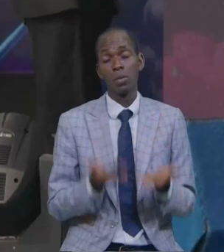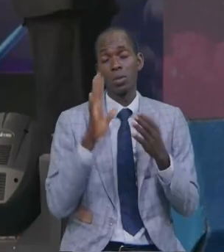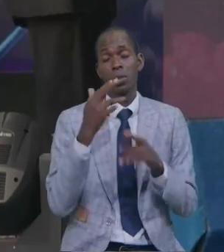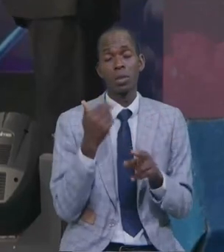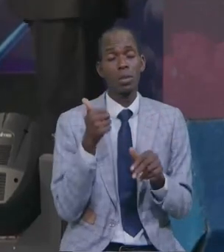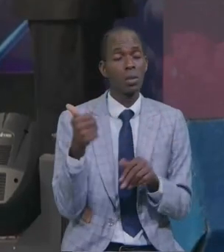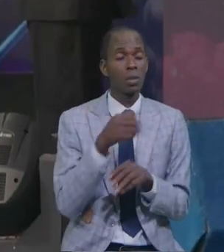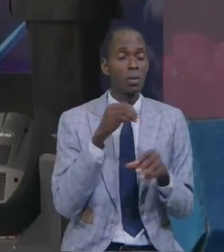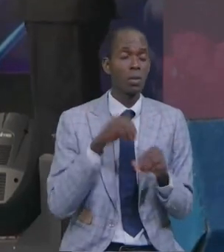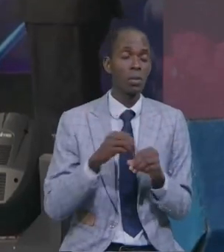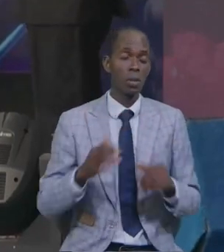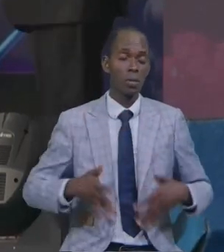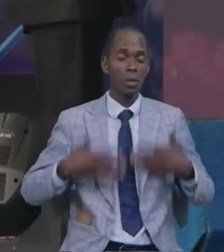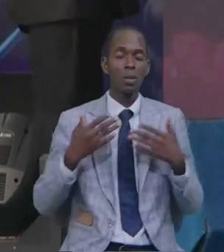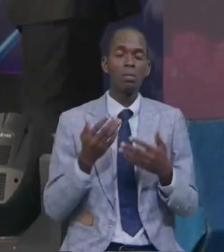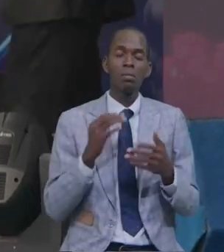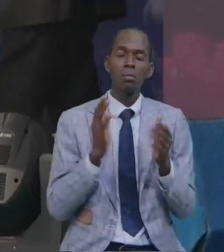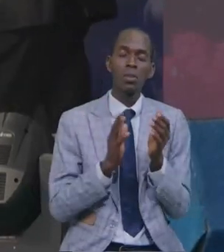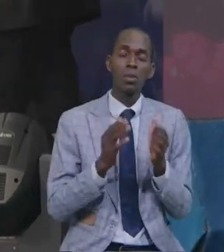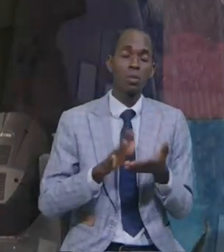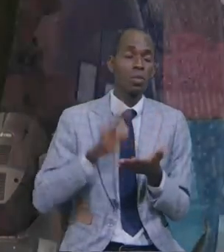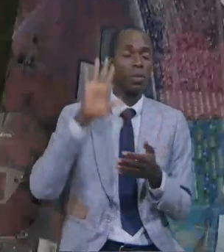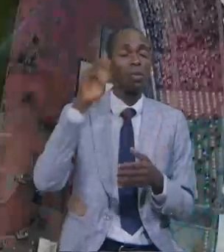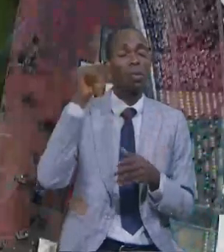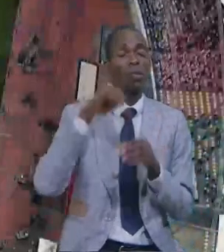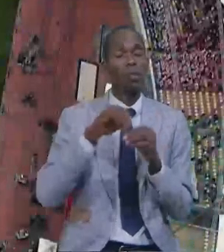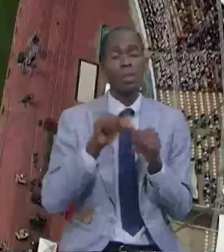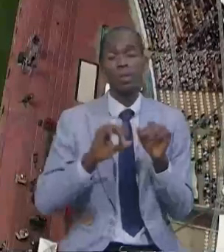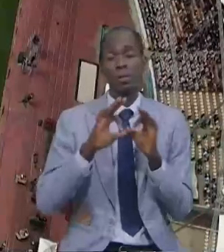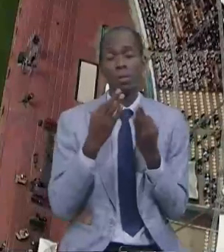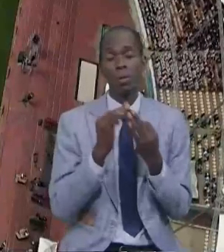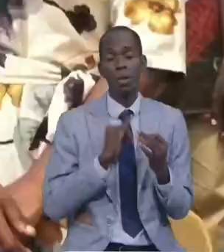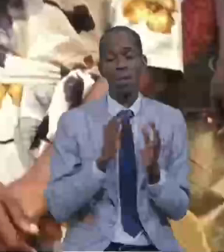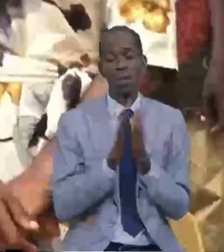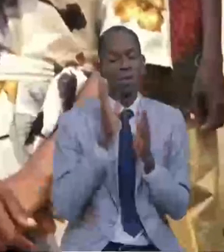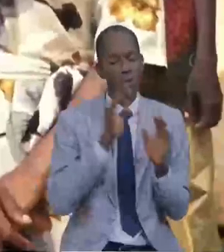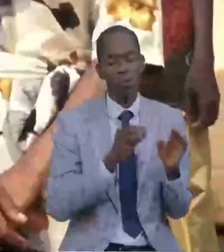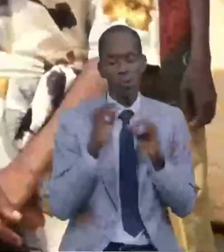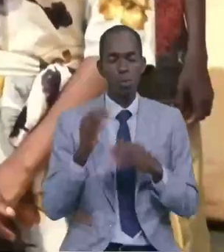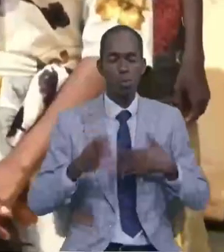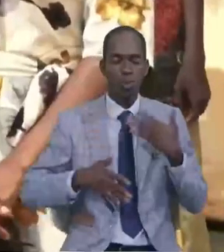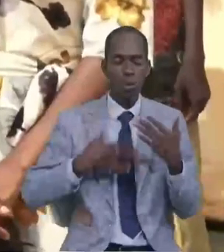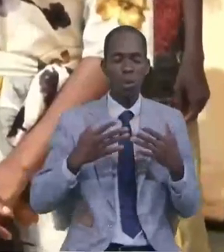bonheur et l'espérance de la gloire dans chaque vie au nom de Jésus.